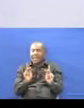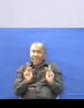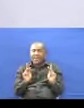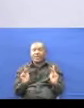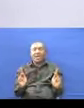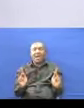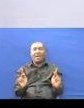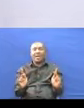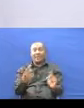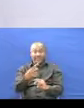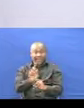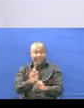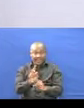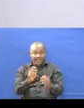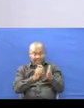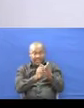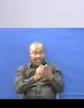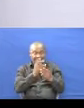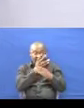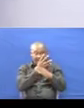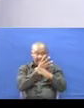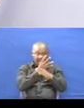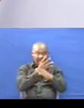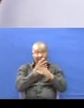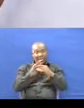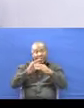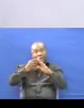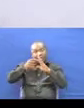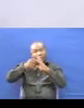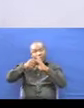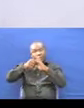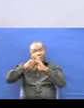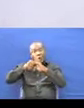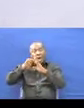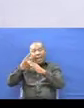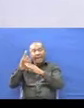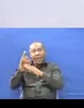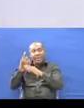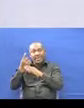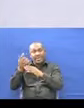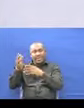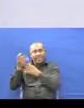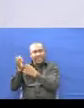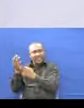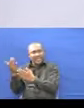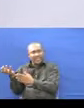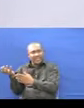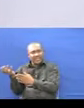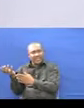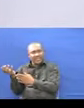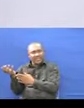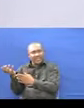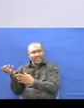moja. Kwa hiyo unaandika 4 toa moja. Safi. 4 toa moja unabaki na ngapi?